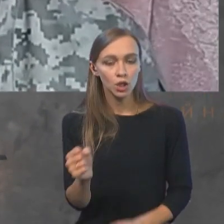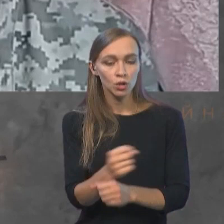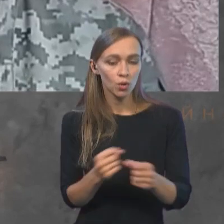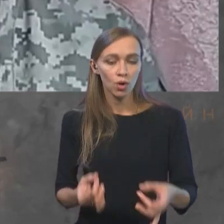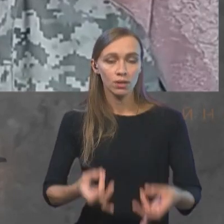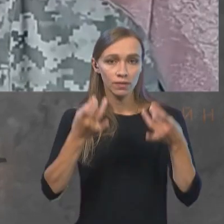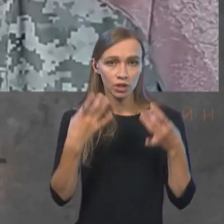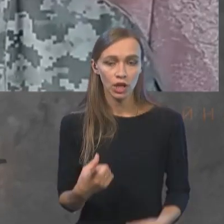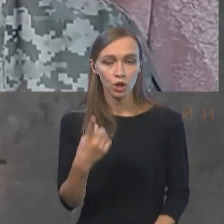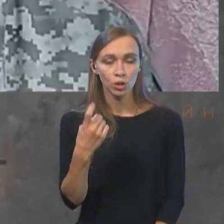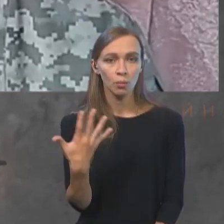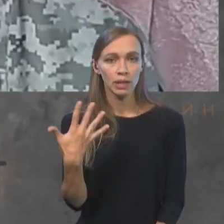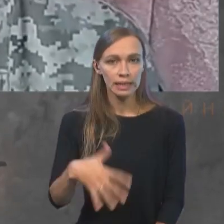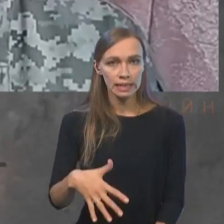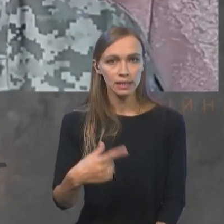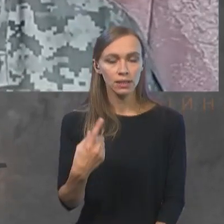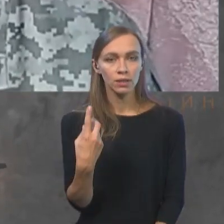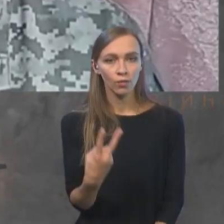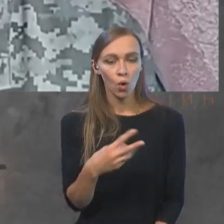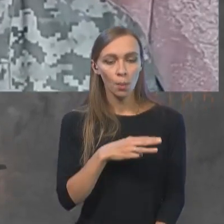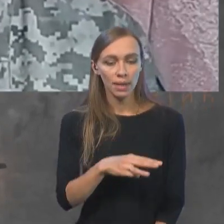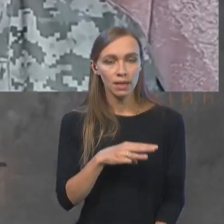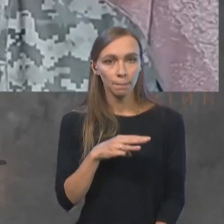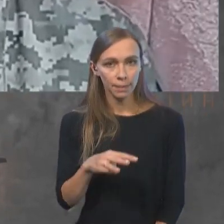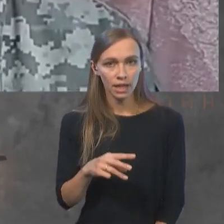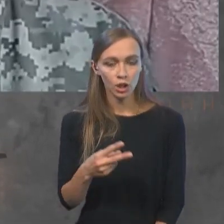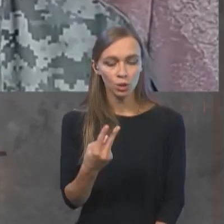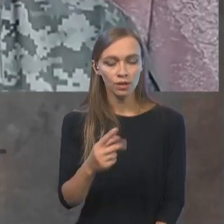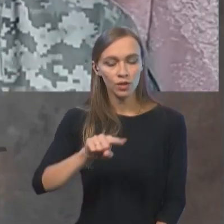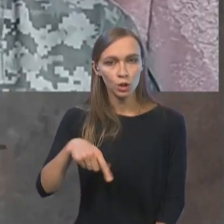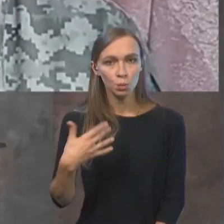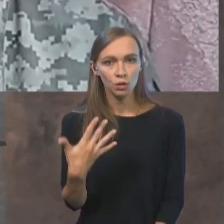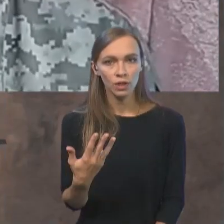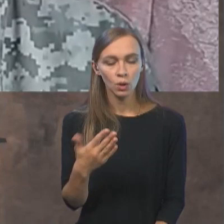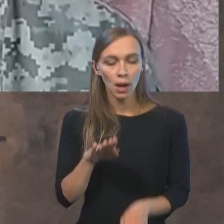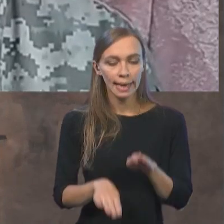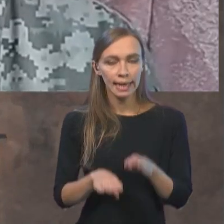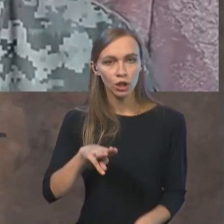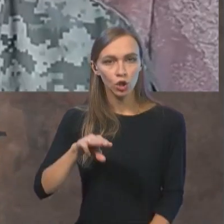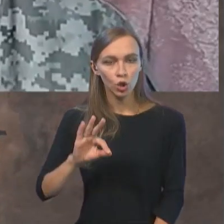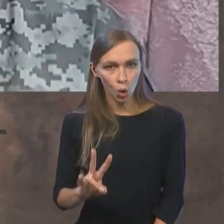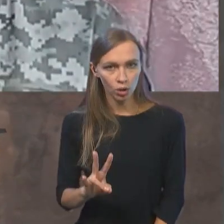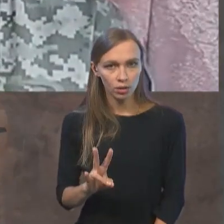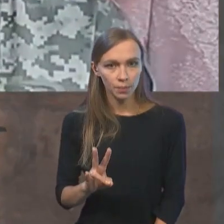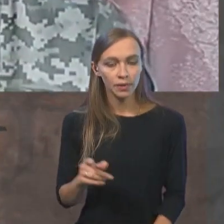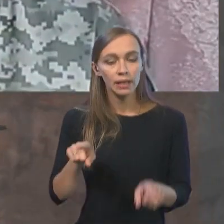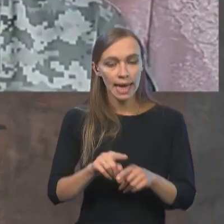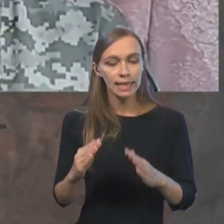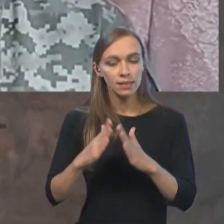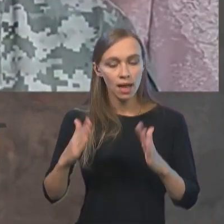снаряди 152 міліметрів, 2,5 кілотони. І вони такі снаряди мають як